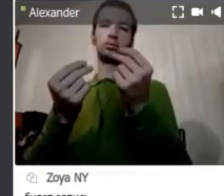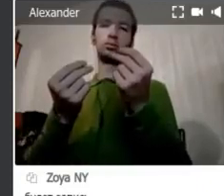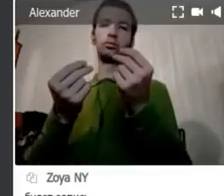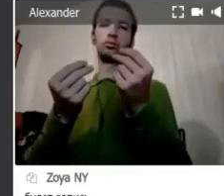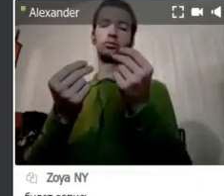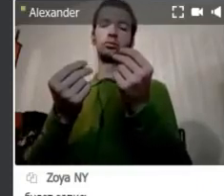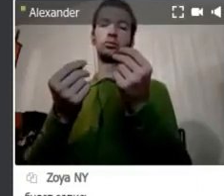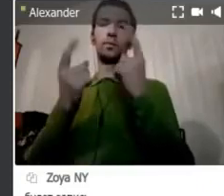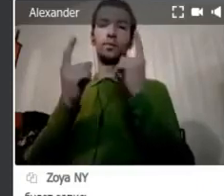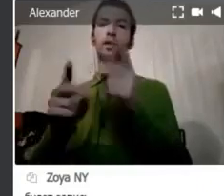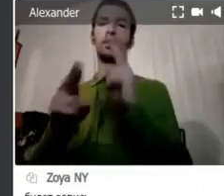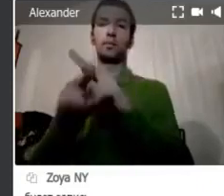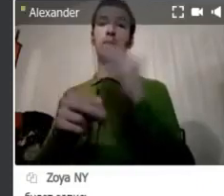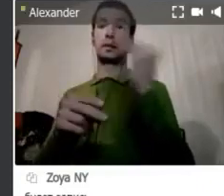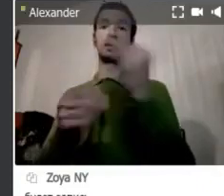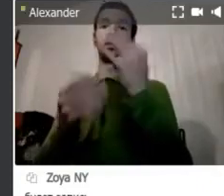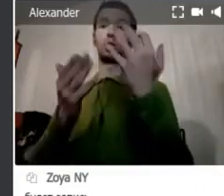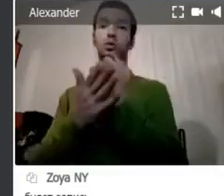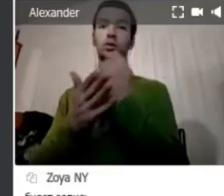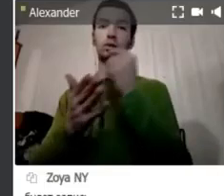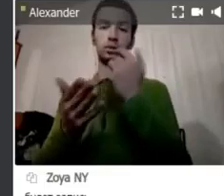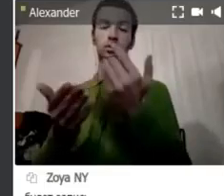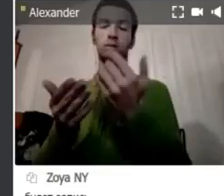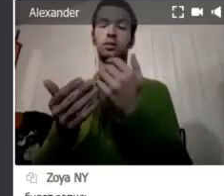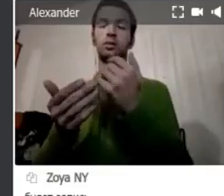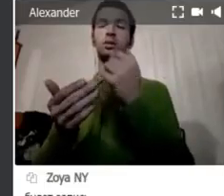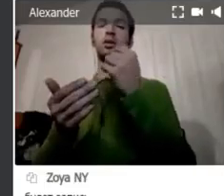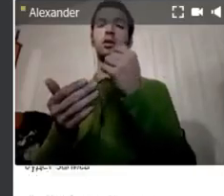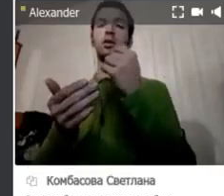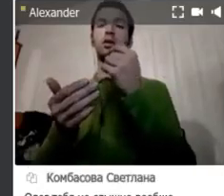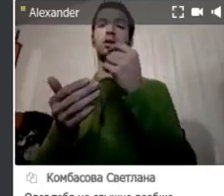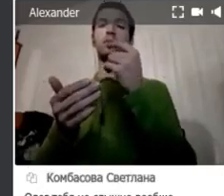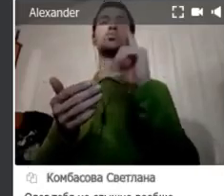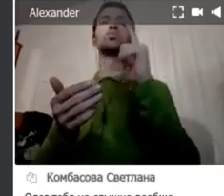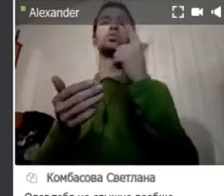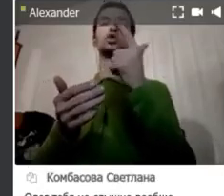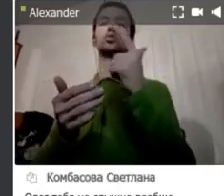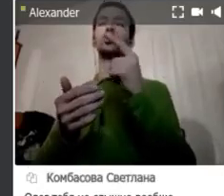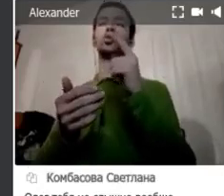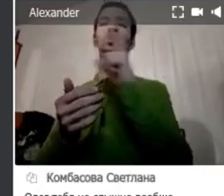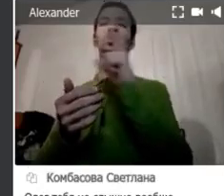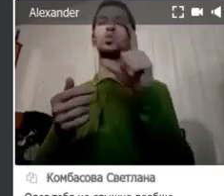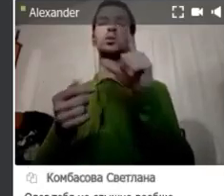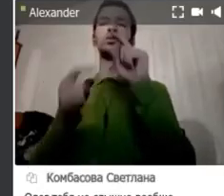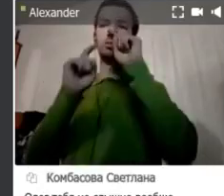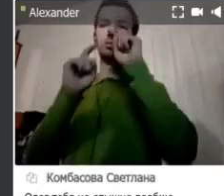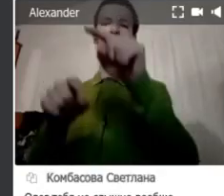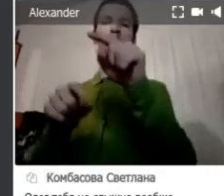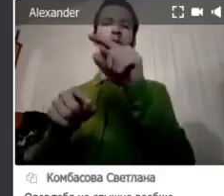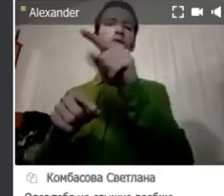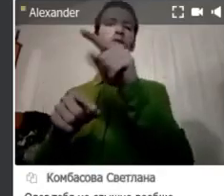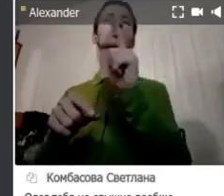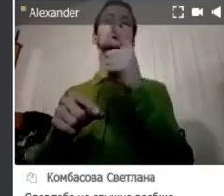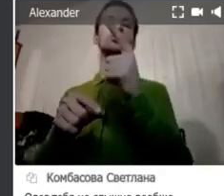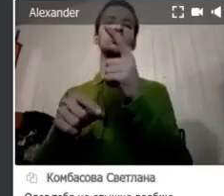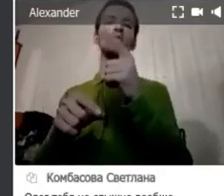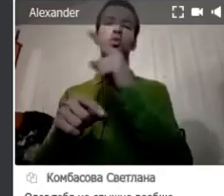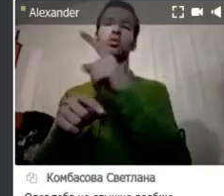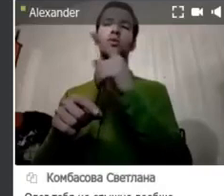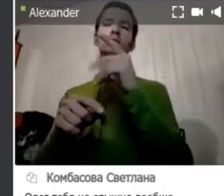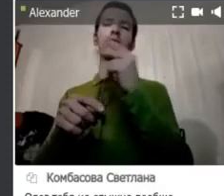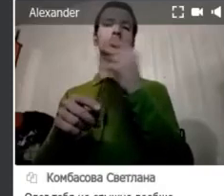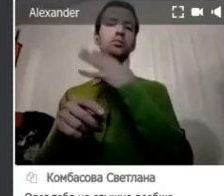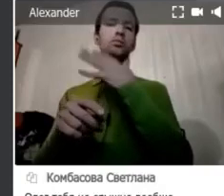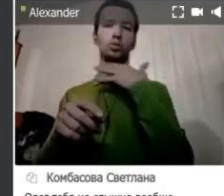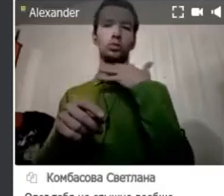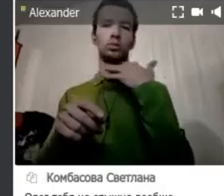проинвестировав какую-то сумму денег, то есть вложив какую-то сумму денег, можно получать с этого доход. И, собственно,